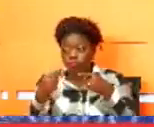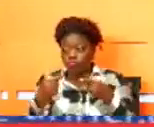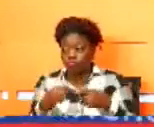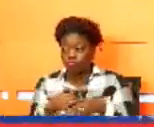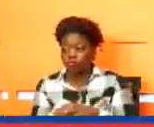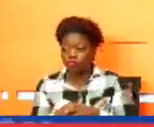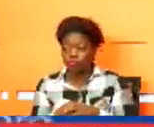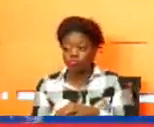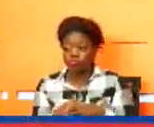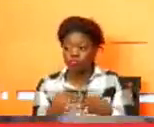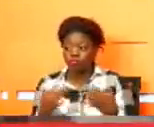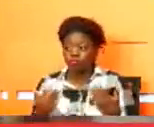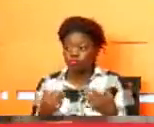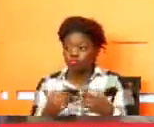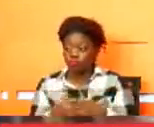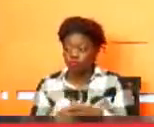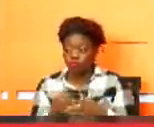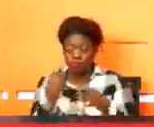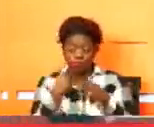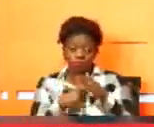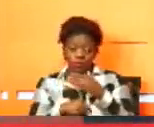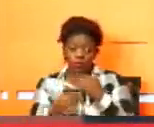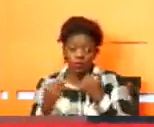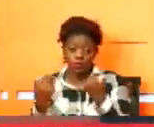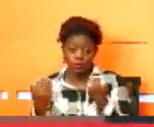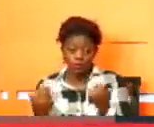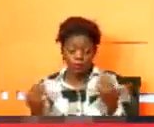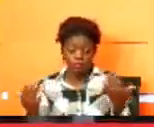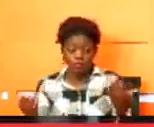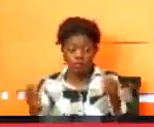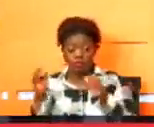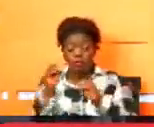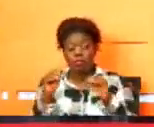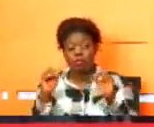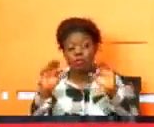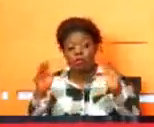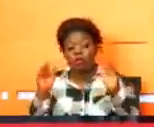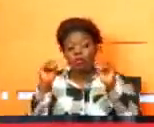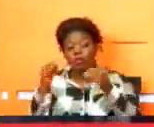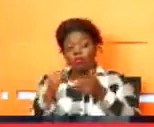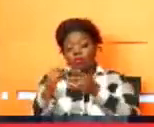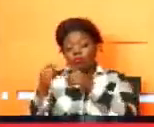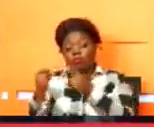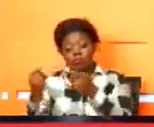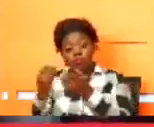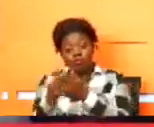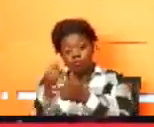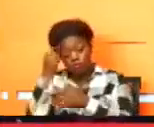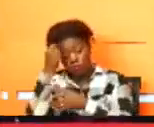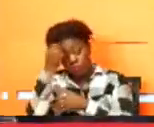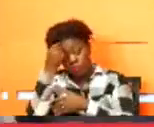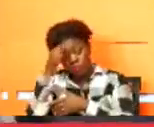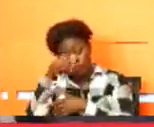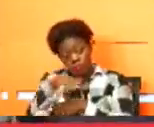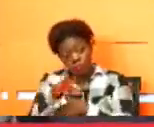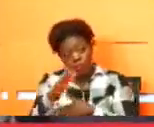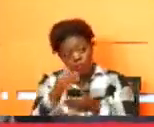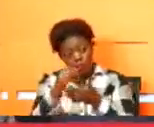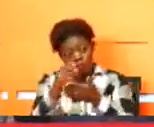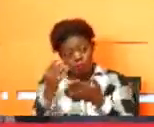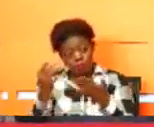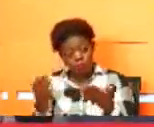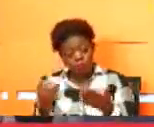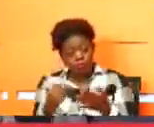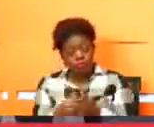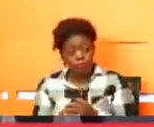Hussein gwe batuukiridde ategeeza nti mu kaseera kano talina kyayinza bayamba wabula nasaba gavumenti eveeyo bayambe. Babalidde